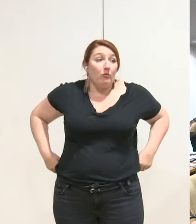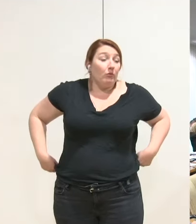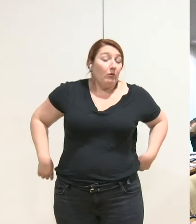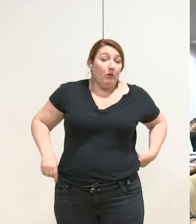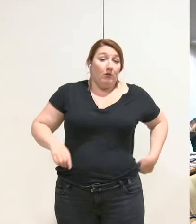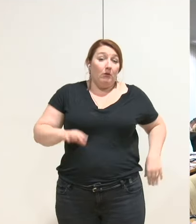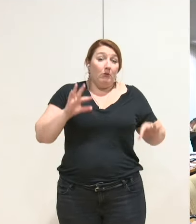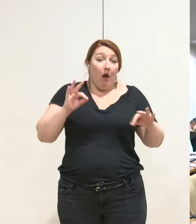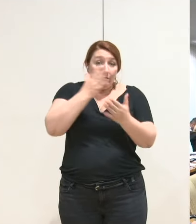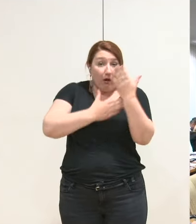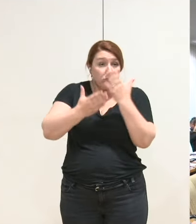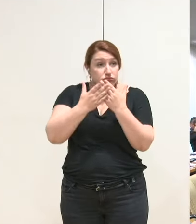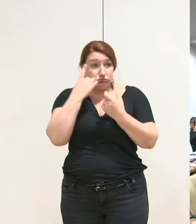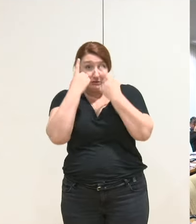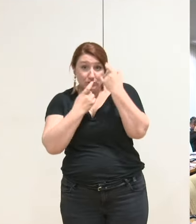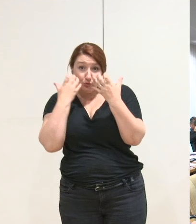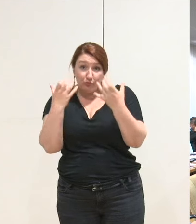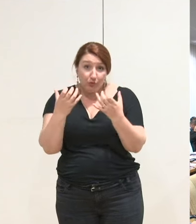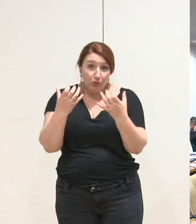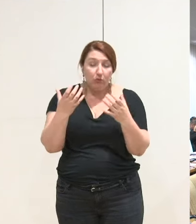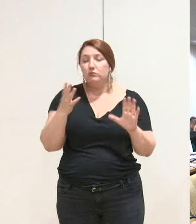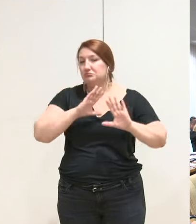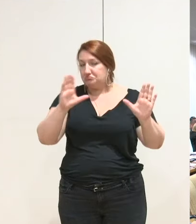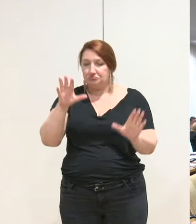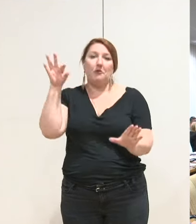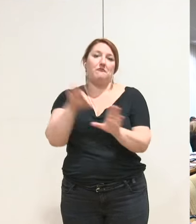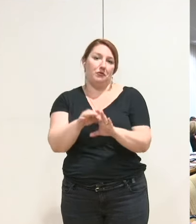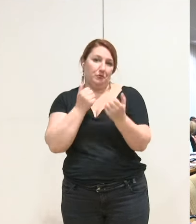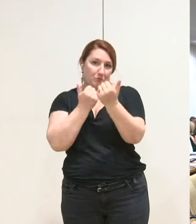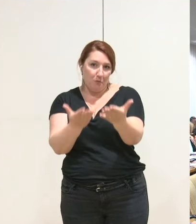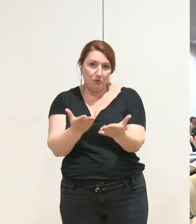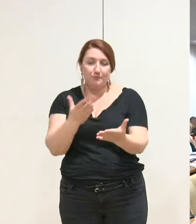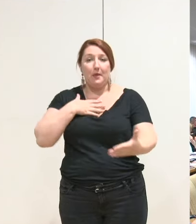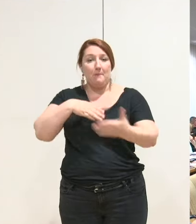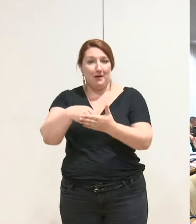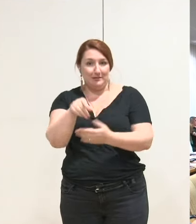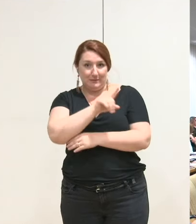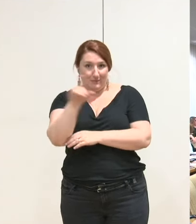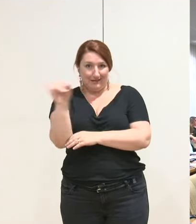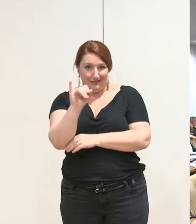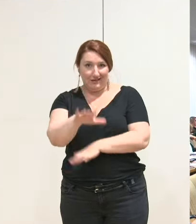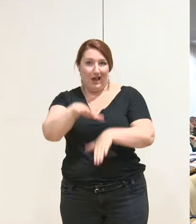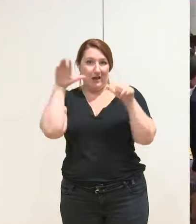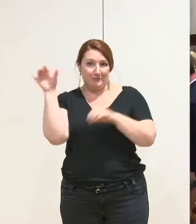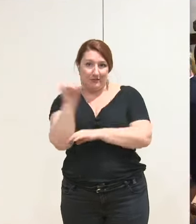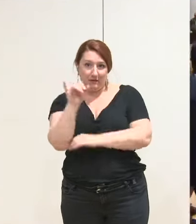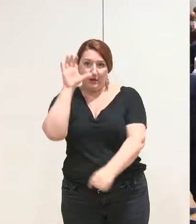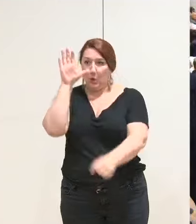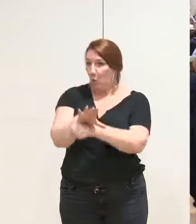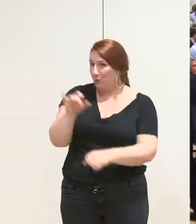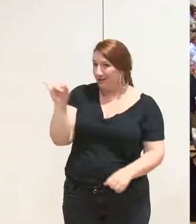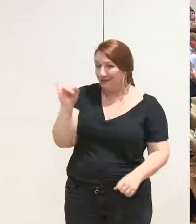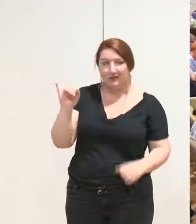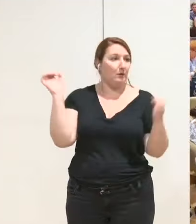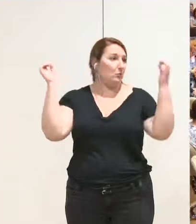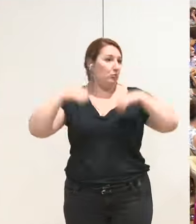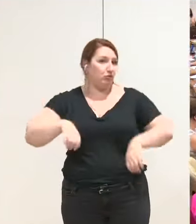particulières non je la mets au voix qui ne prend pas part au vote qui s'abstient qui est contre qui est